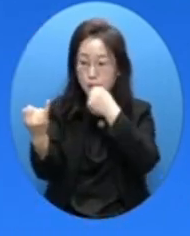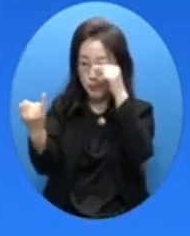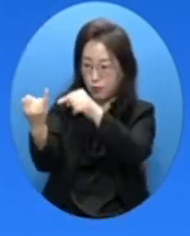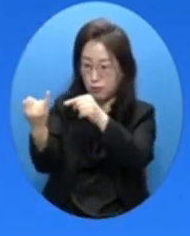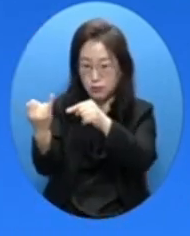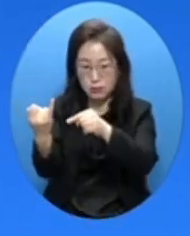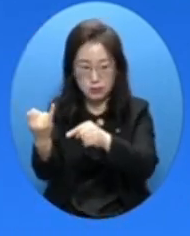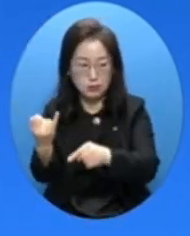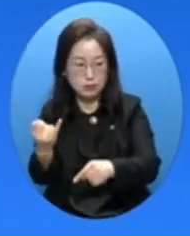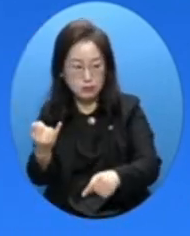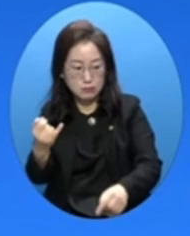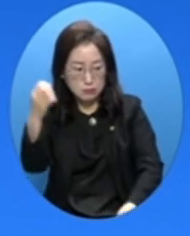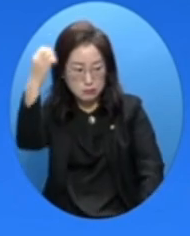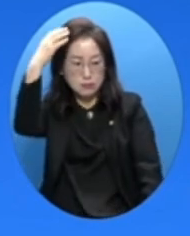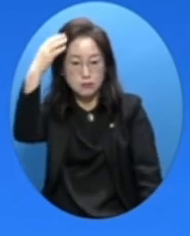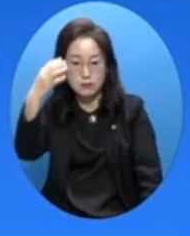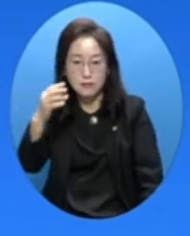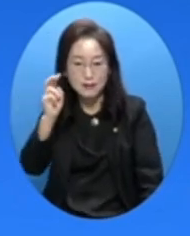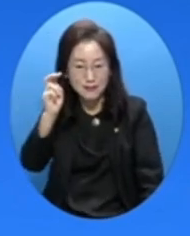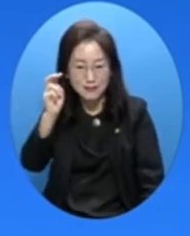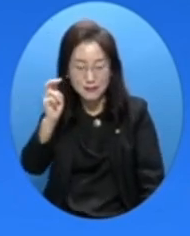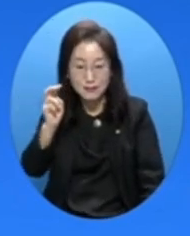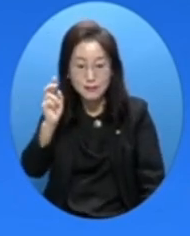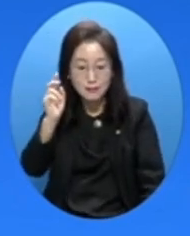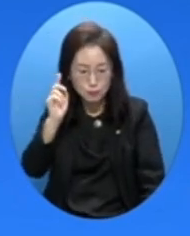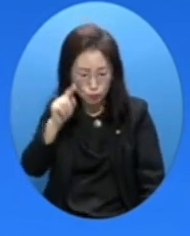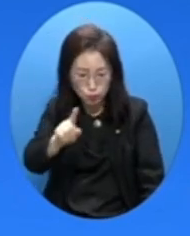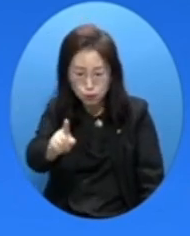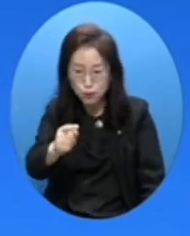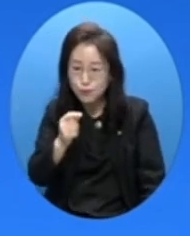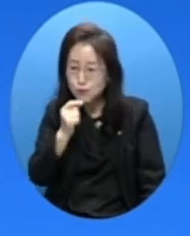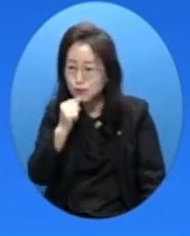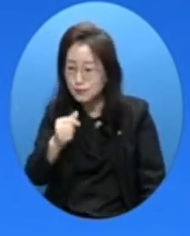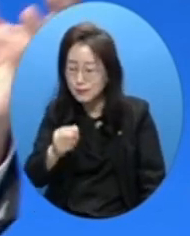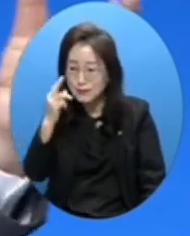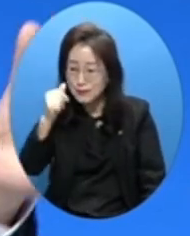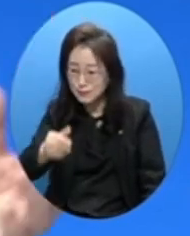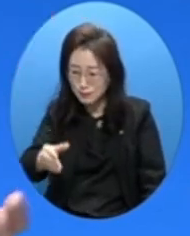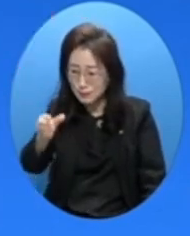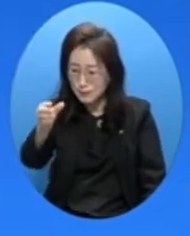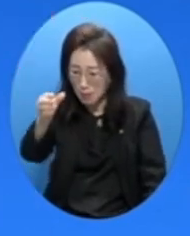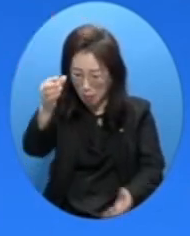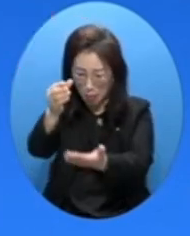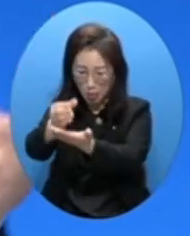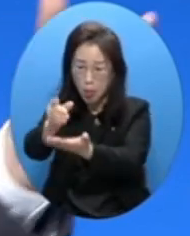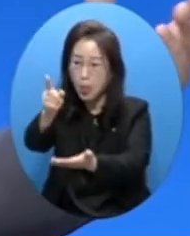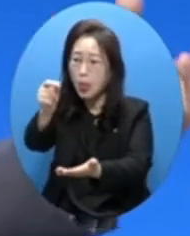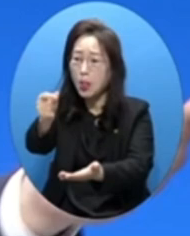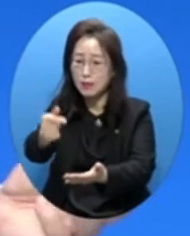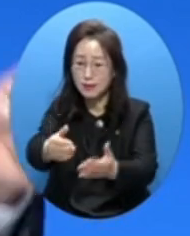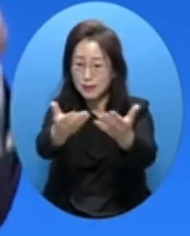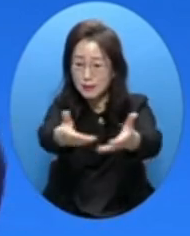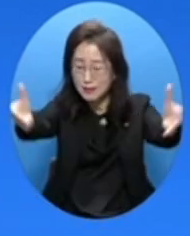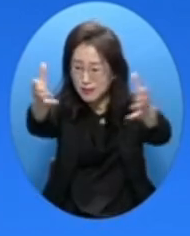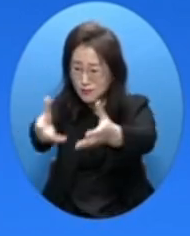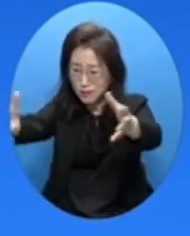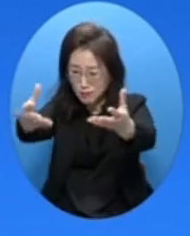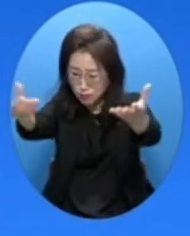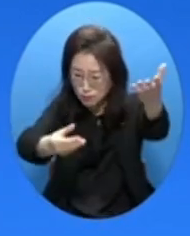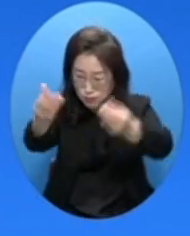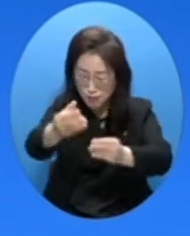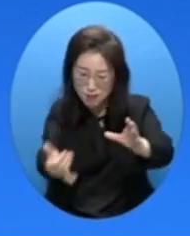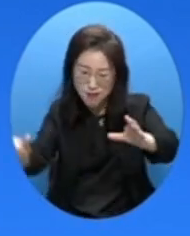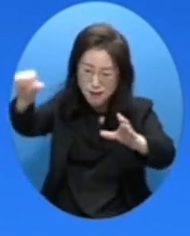당황했을 것입니다. 아니 조그만 기름병 하나 있는데 빈 그릇을 다 빌려와서 그 거기다 부으라고 하니